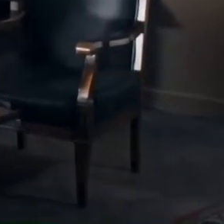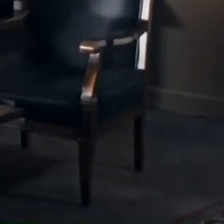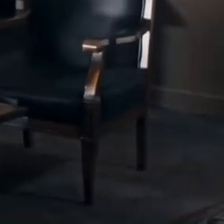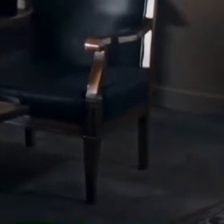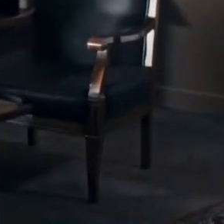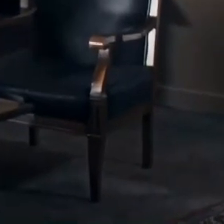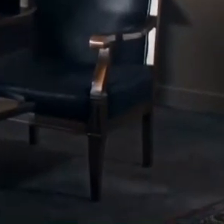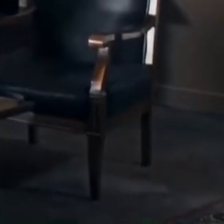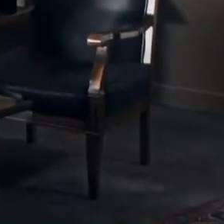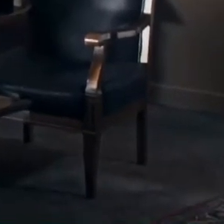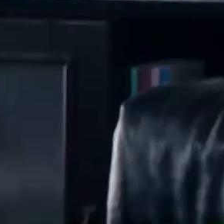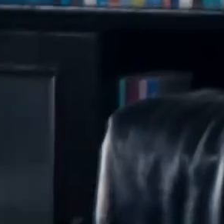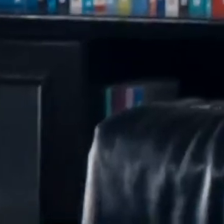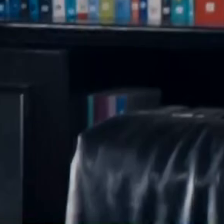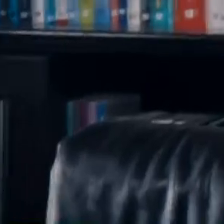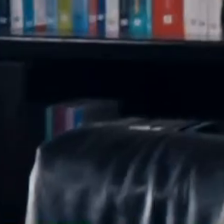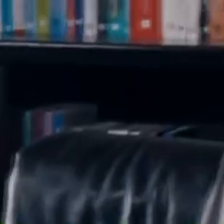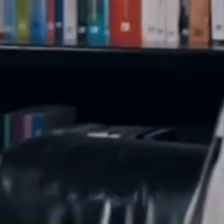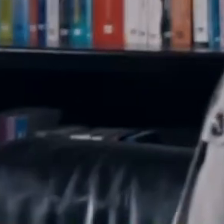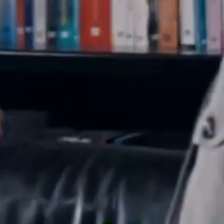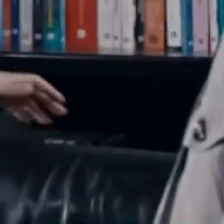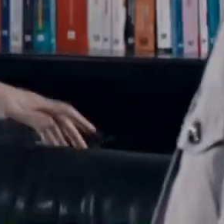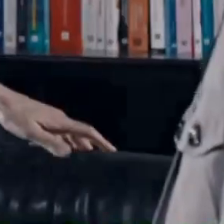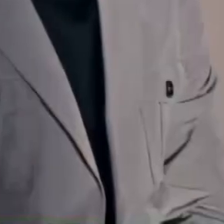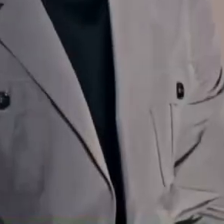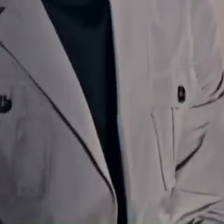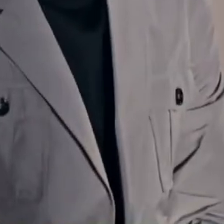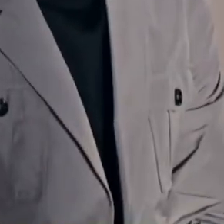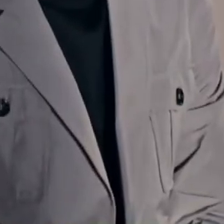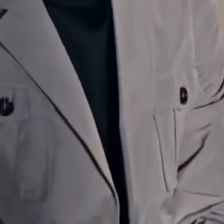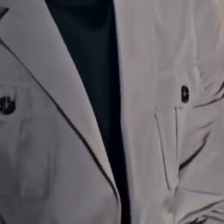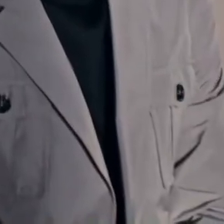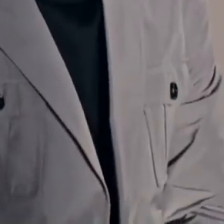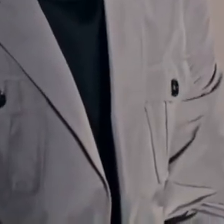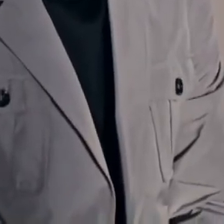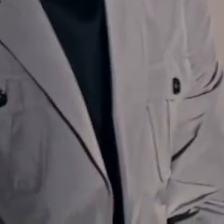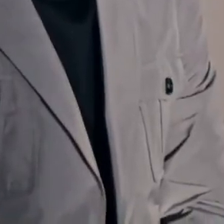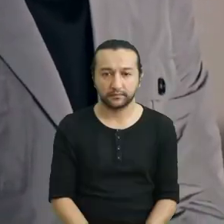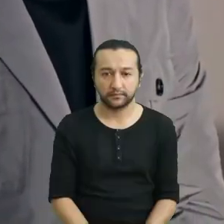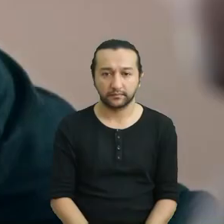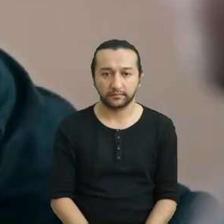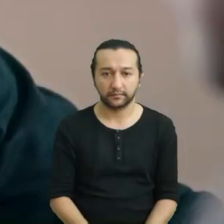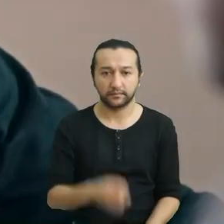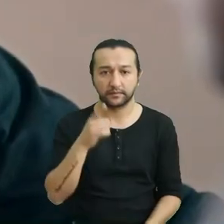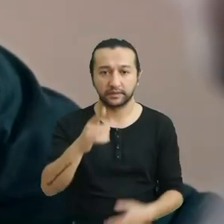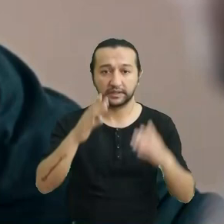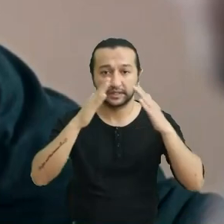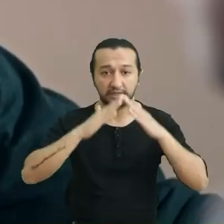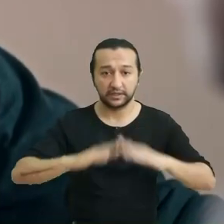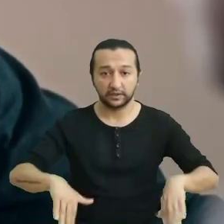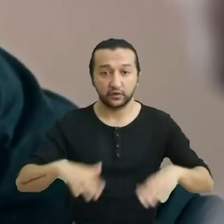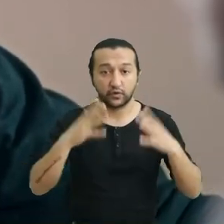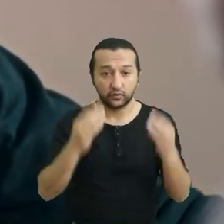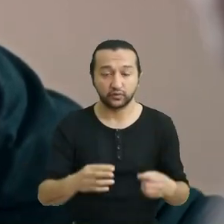Kolunu sandalyesinin sırtına dayayarak Rafael'e doğru eğildi. Üzerinde yeşil balıkçı yaka triko. Yıkıyorsan